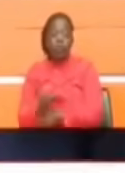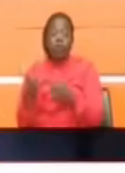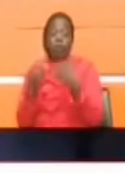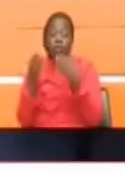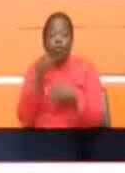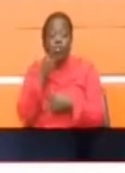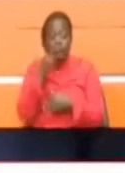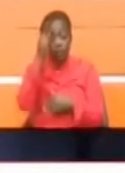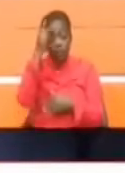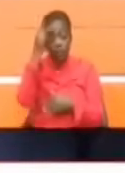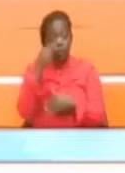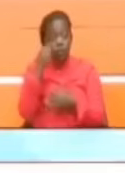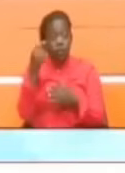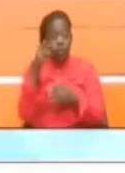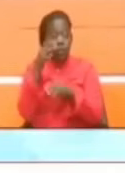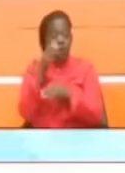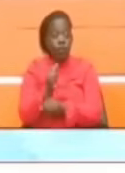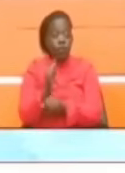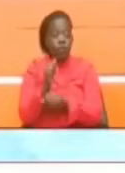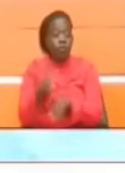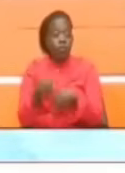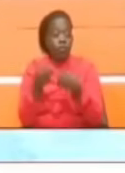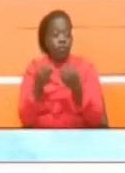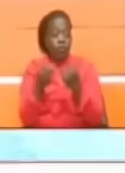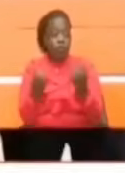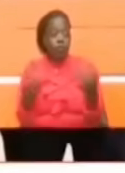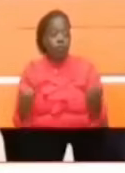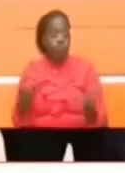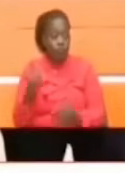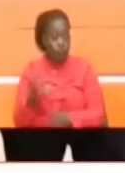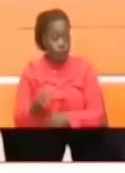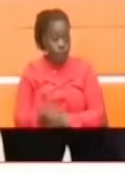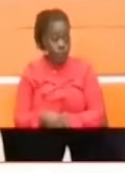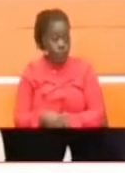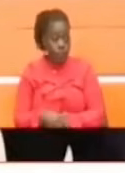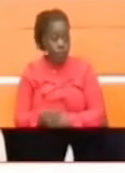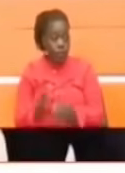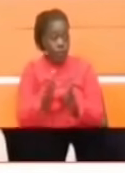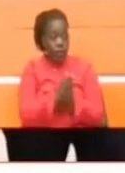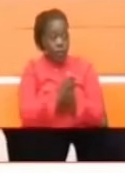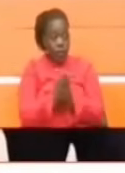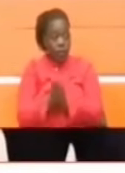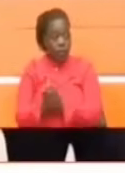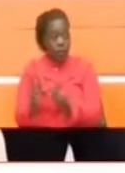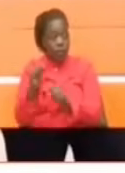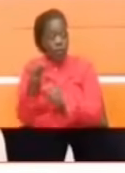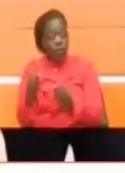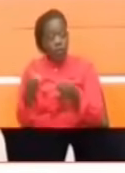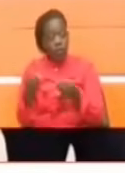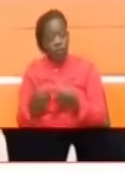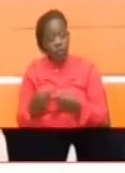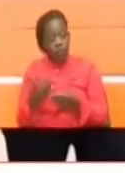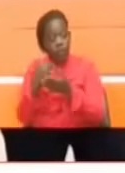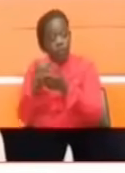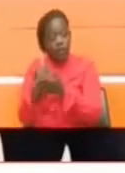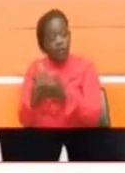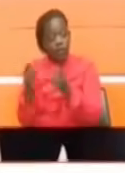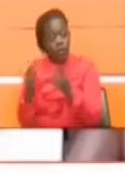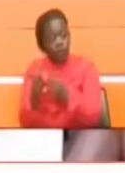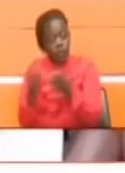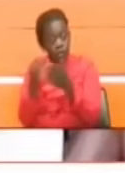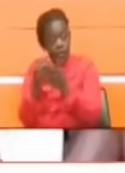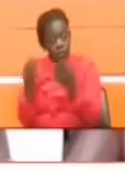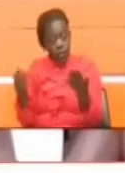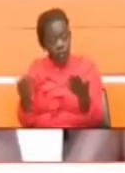abazadde ababateekamu obwesige nga bakwasa abaana baabwe. Twebaza administration olw'okutuwa obuyambi olw'okutudduukirira